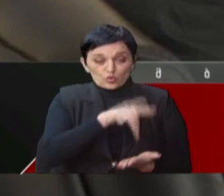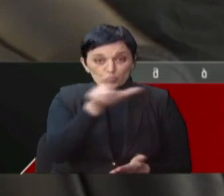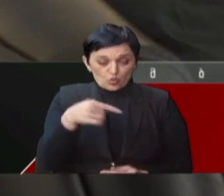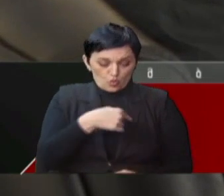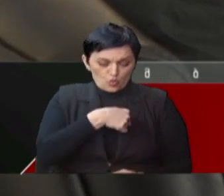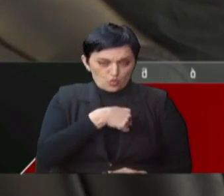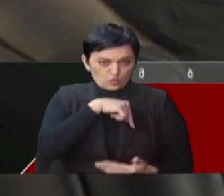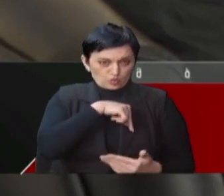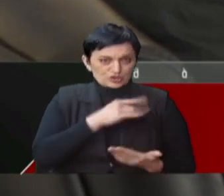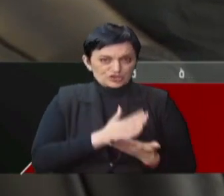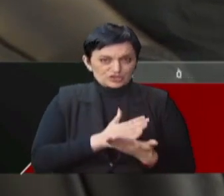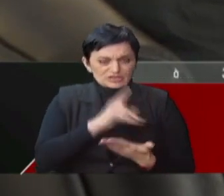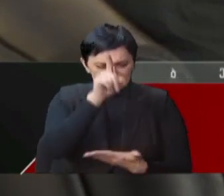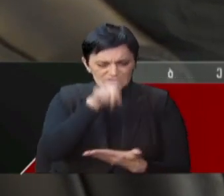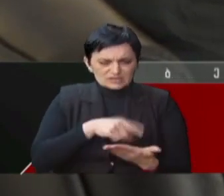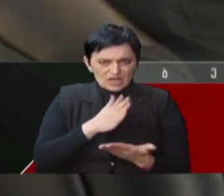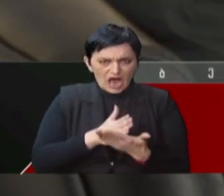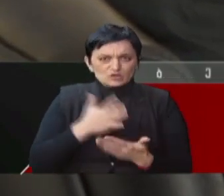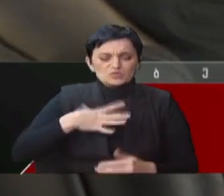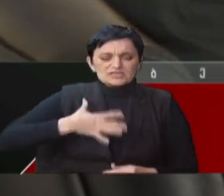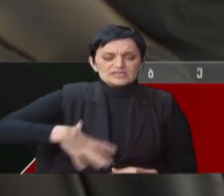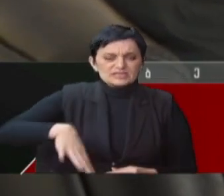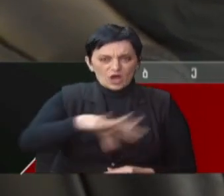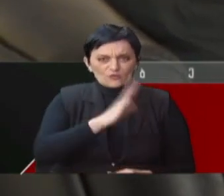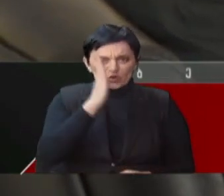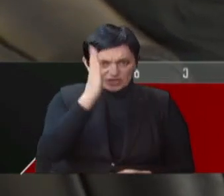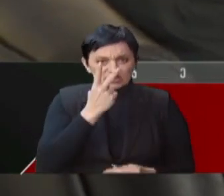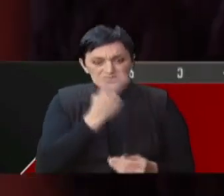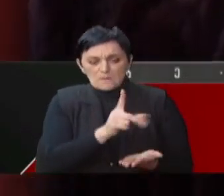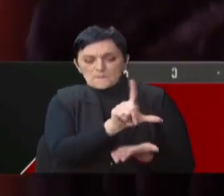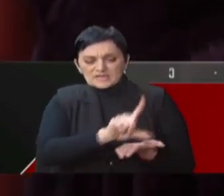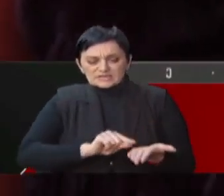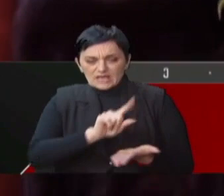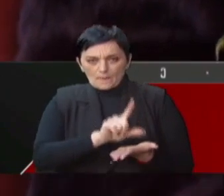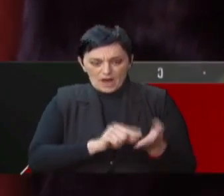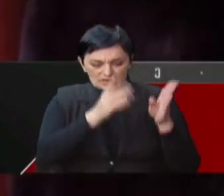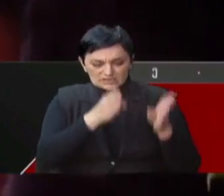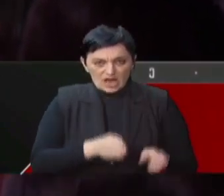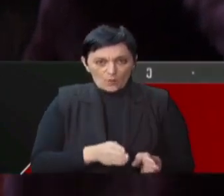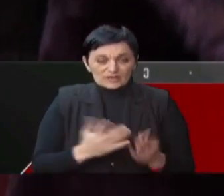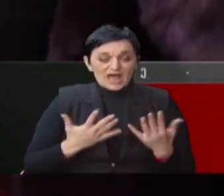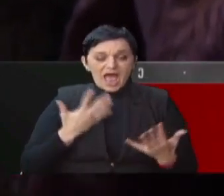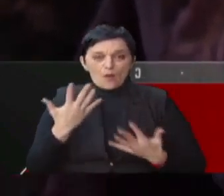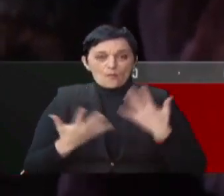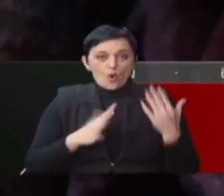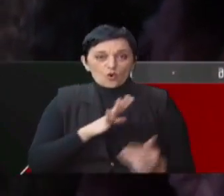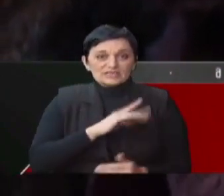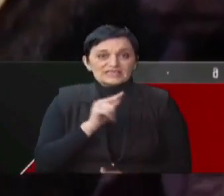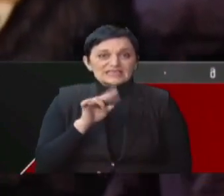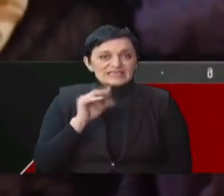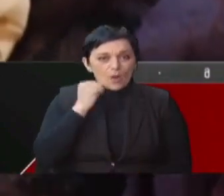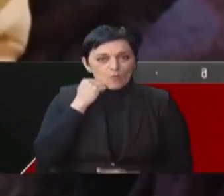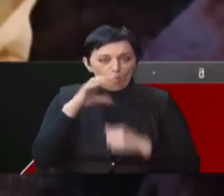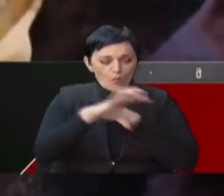და დარწმუნებული ვარ რომ მთელი საქართველოსთვისაც იქნებით მისაბაძე ადამიანი. საკმაოდ ემოციური იყო თინა ბებოს